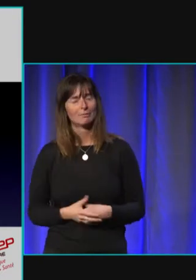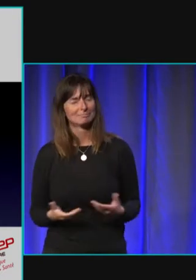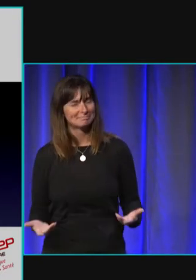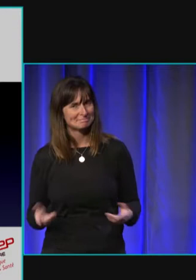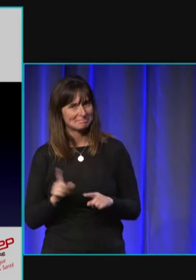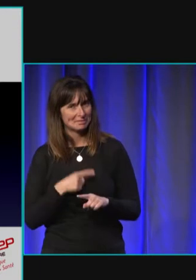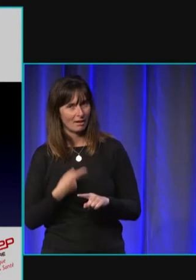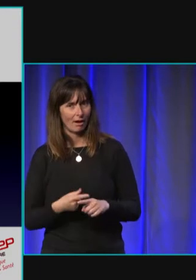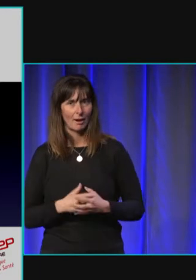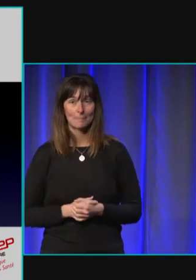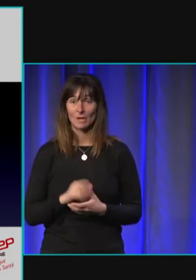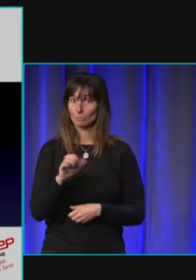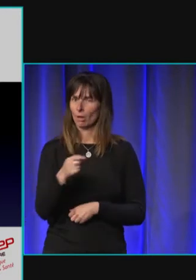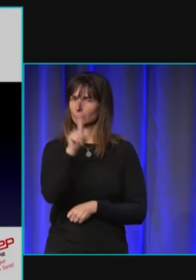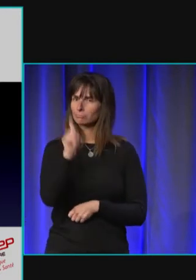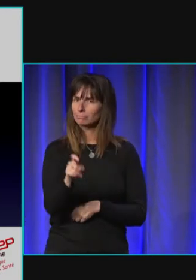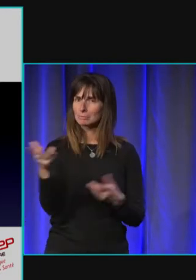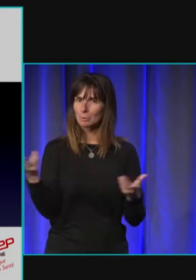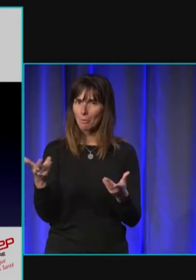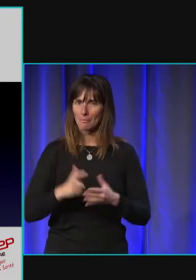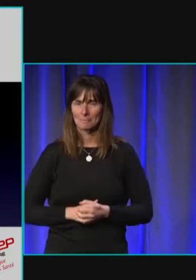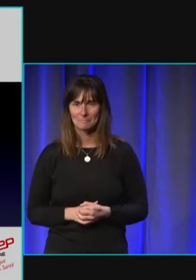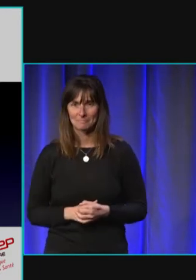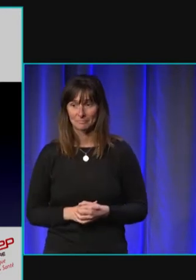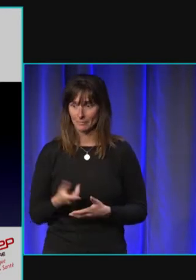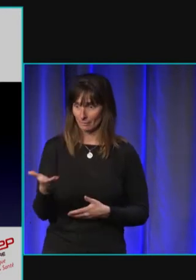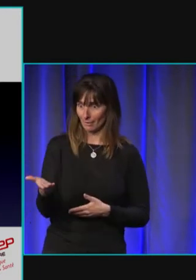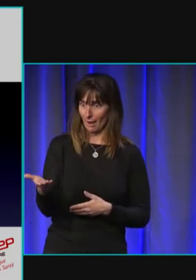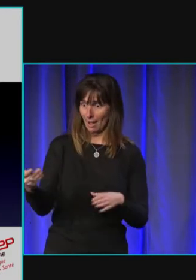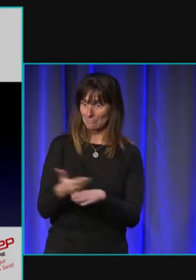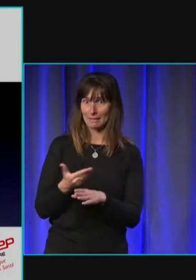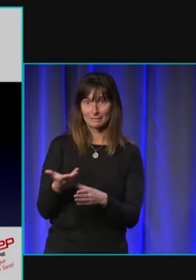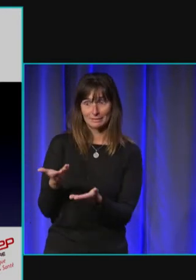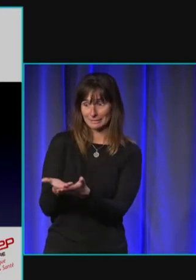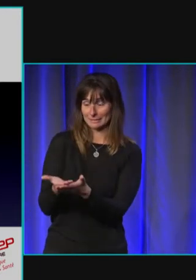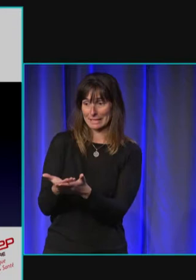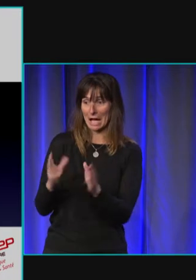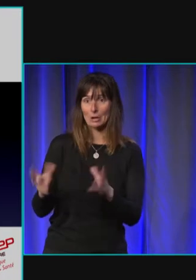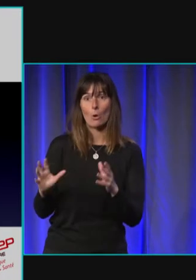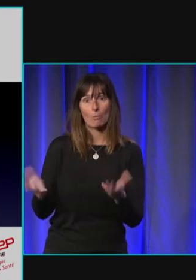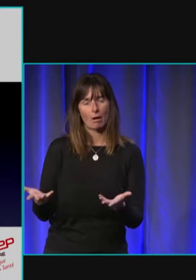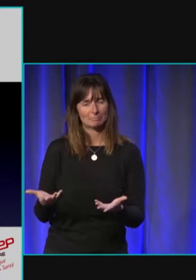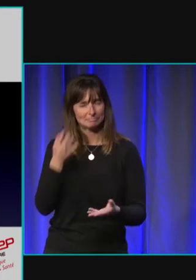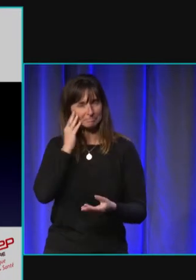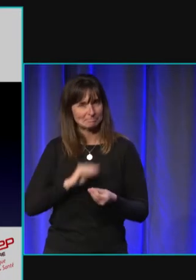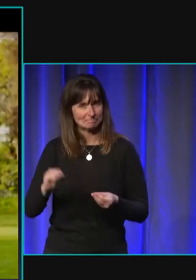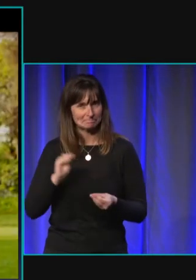Donc la question est de savoir pourquoi c'est ainsi chez les jeunes prépubères.